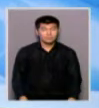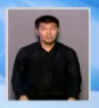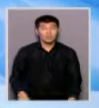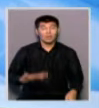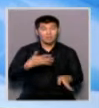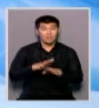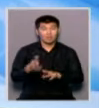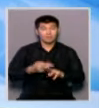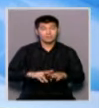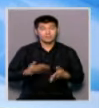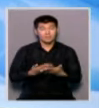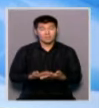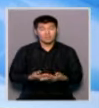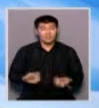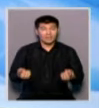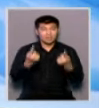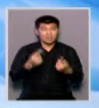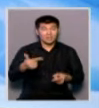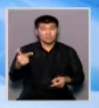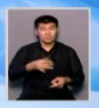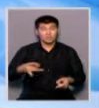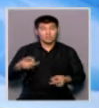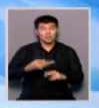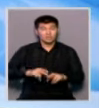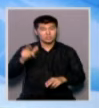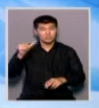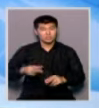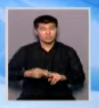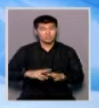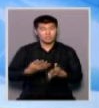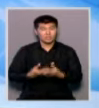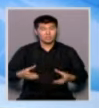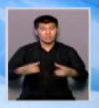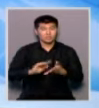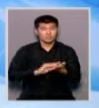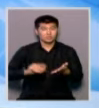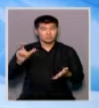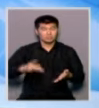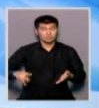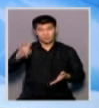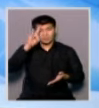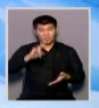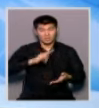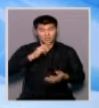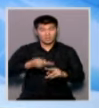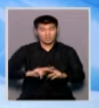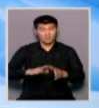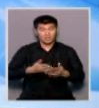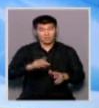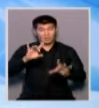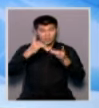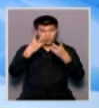Исполнился год со дня смерти известного в Атырауском регионе человека, члена Союза журналистов Республики Казахстан, деятеля